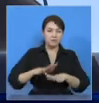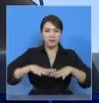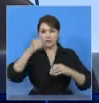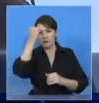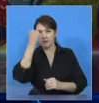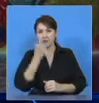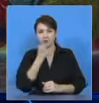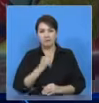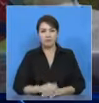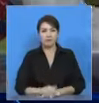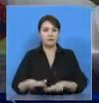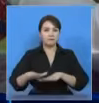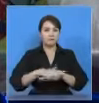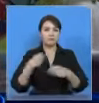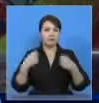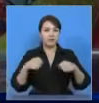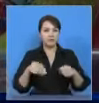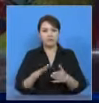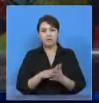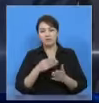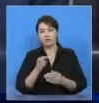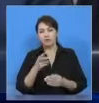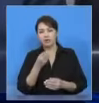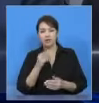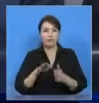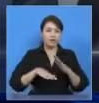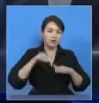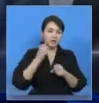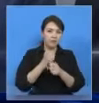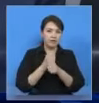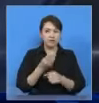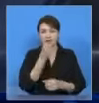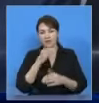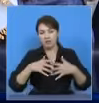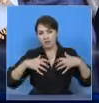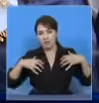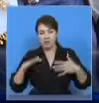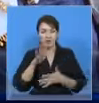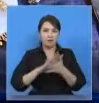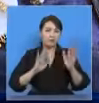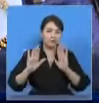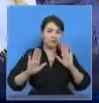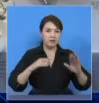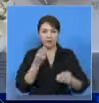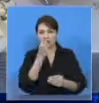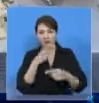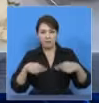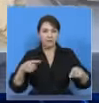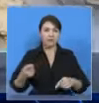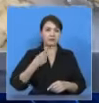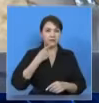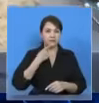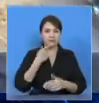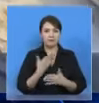спасибо ярмарка где продавались натуральные продукты изделия ручной работы и корма для животных продолжилось выставкой блюд представителей разных национальностей